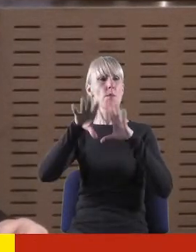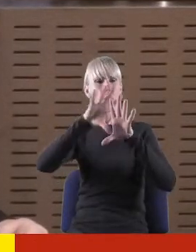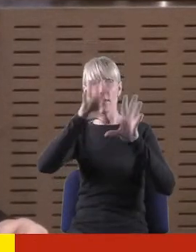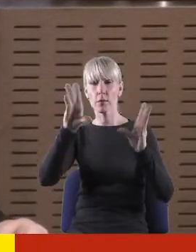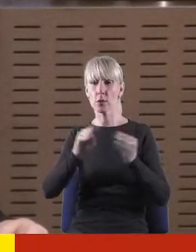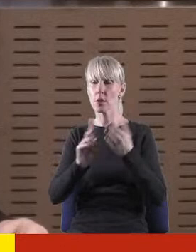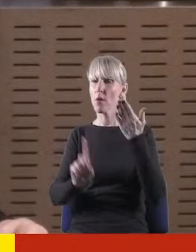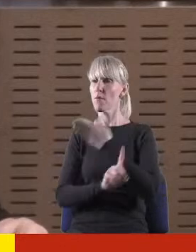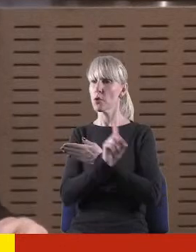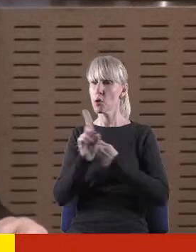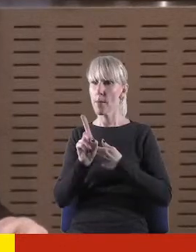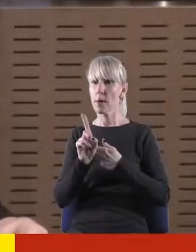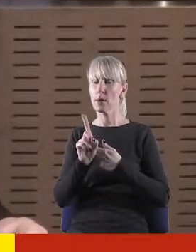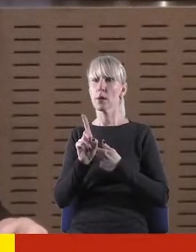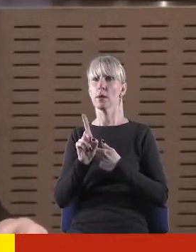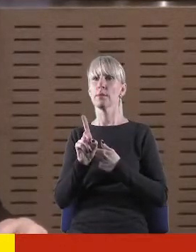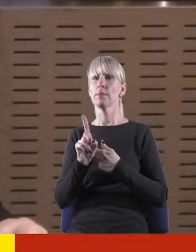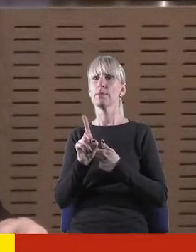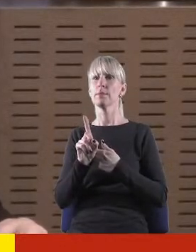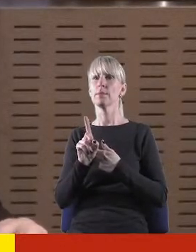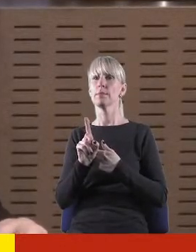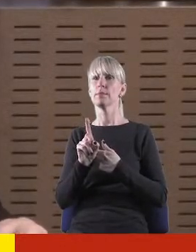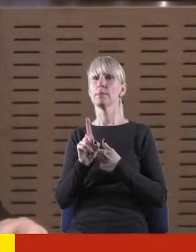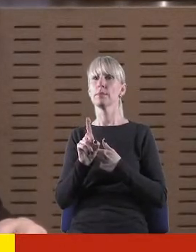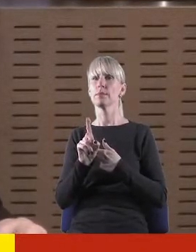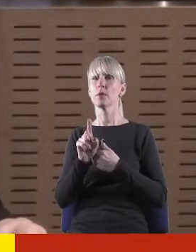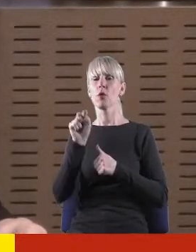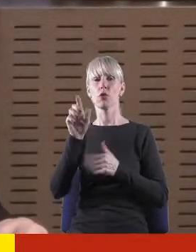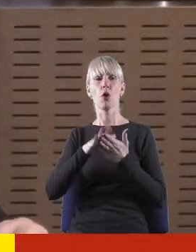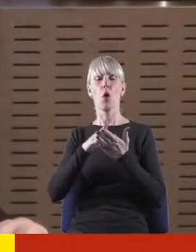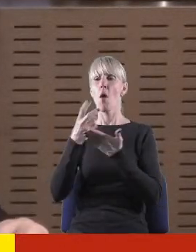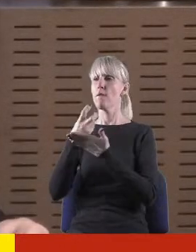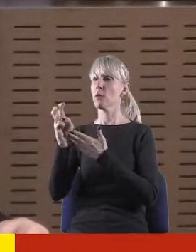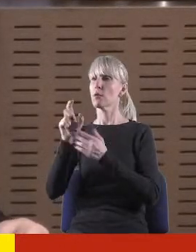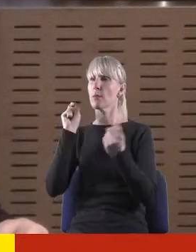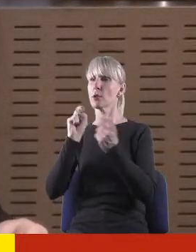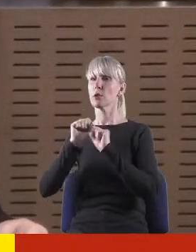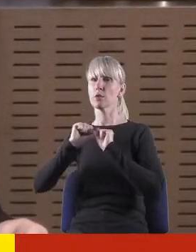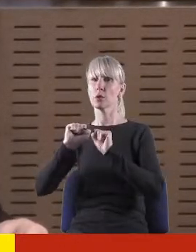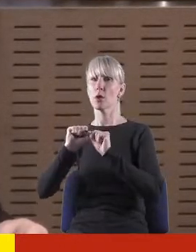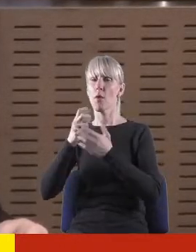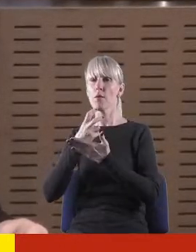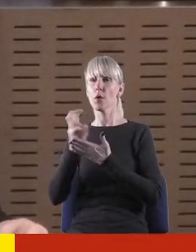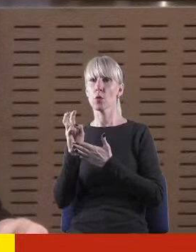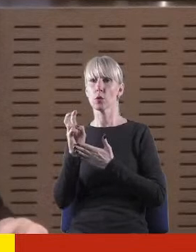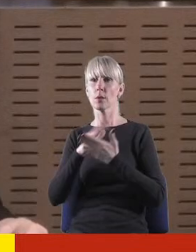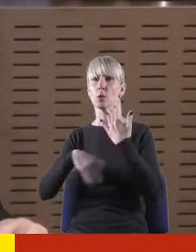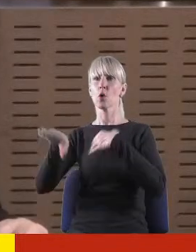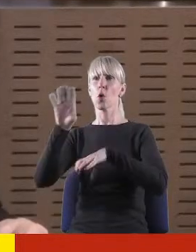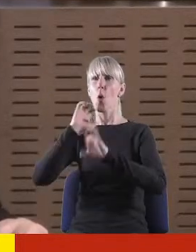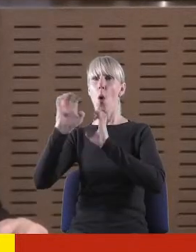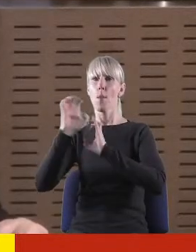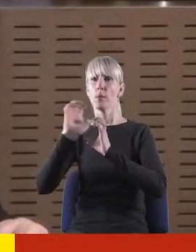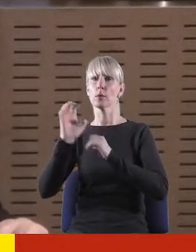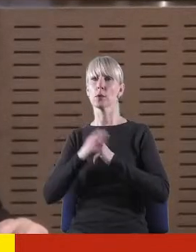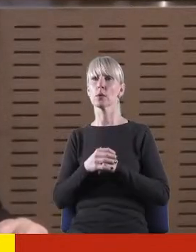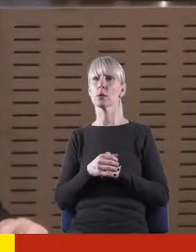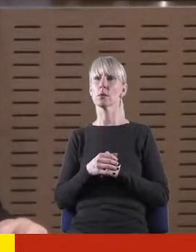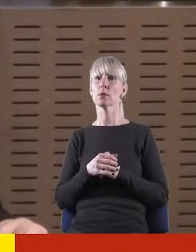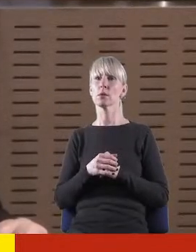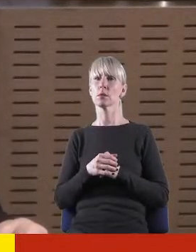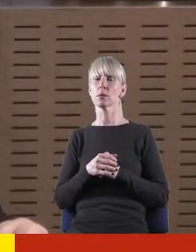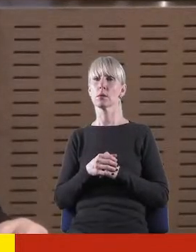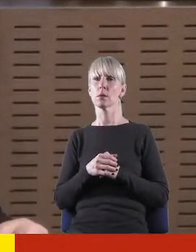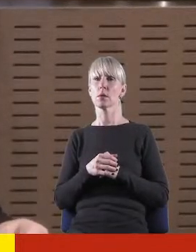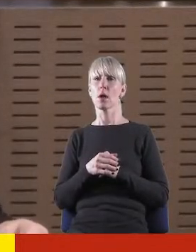naszych wystąpieniach to wykluczenie czy przeciwdziałanie wykluczeniu komunikacyjnemu bez przerwy